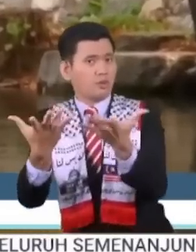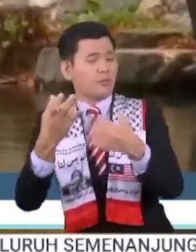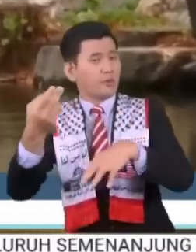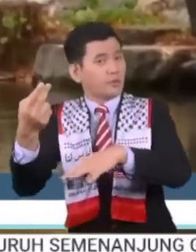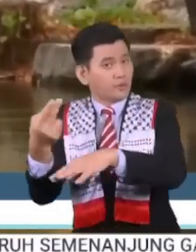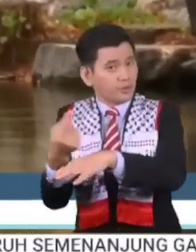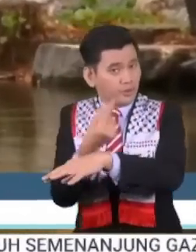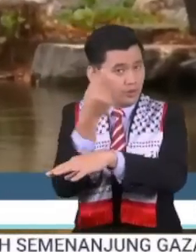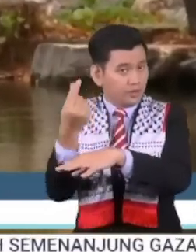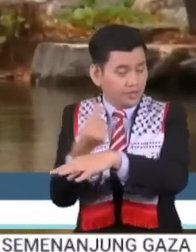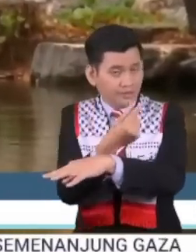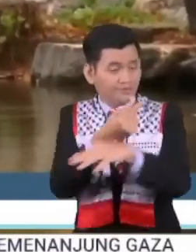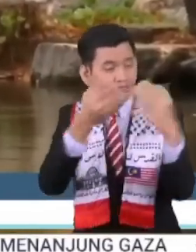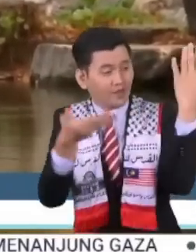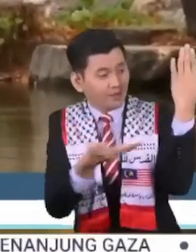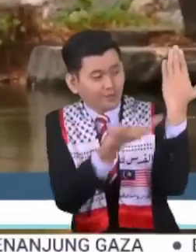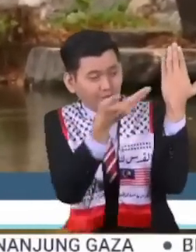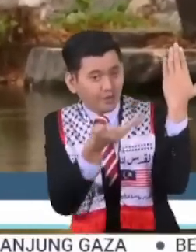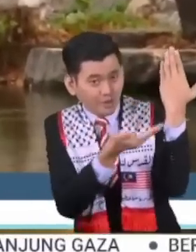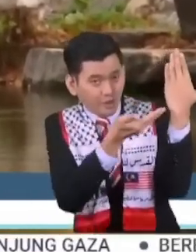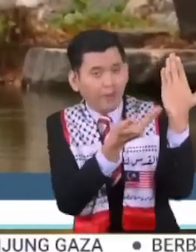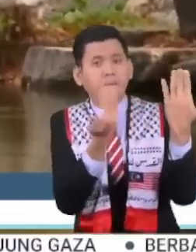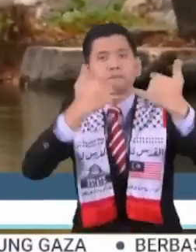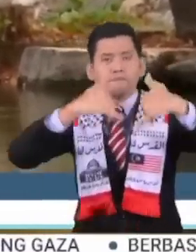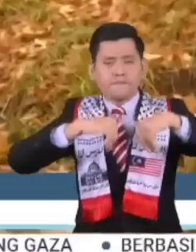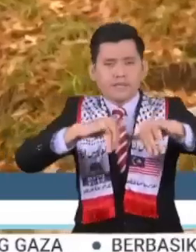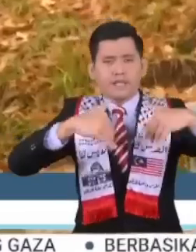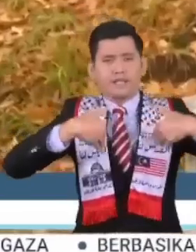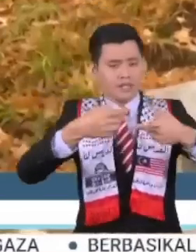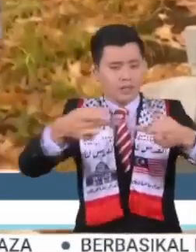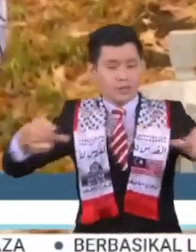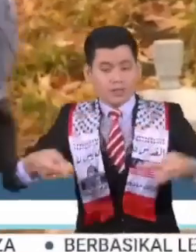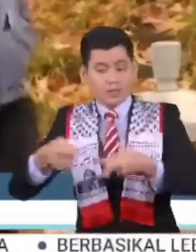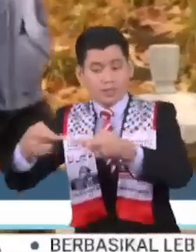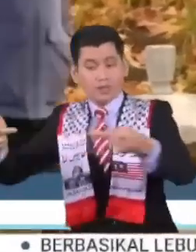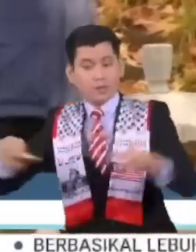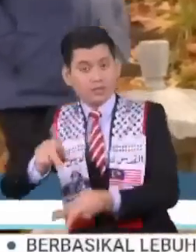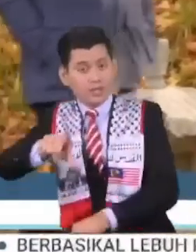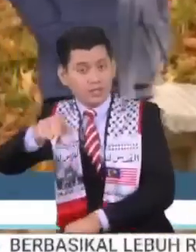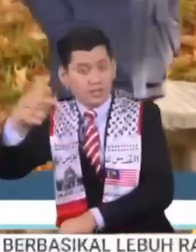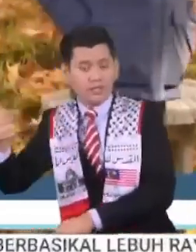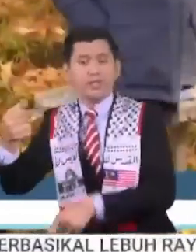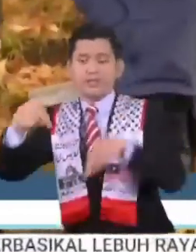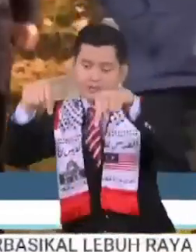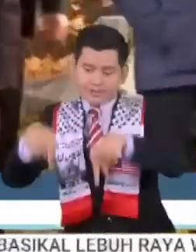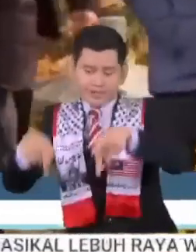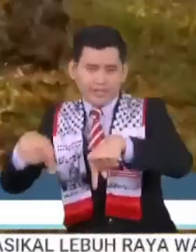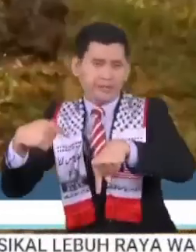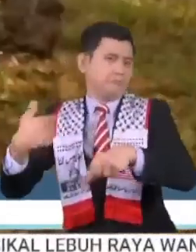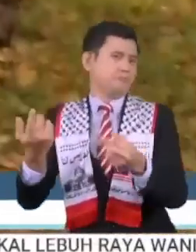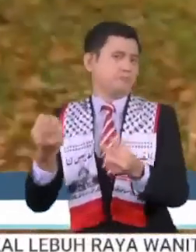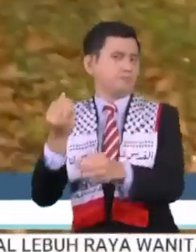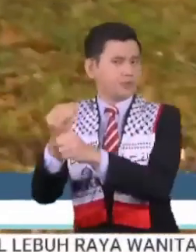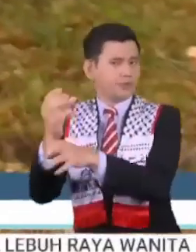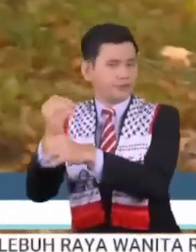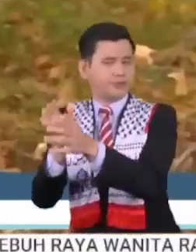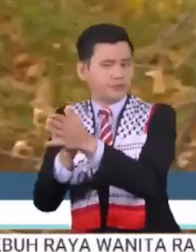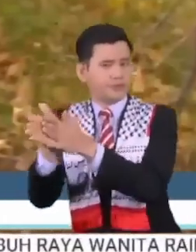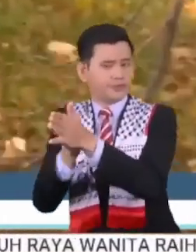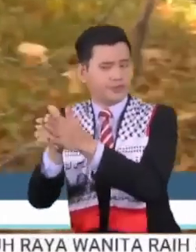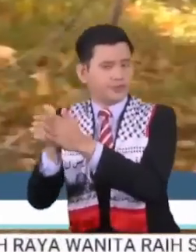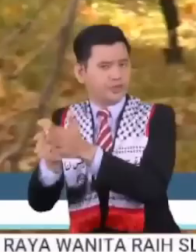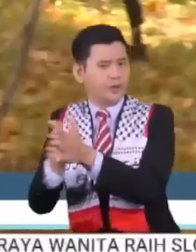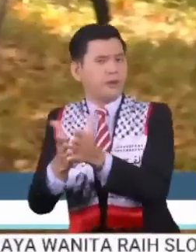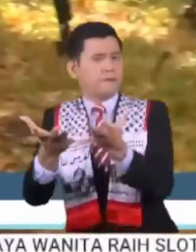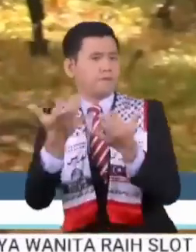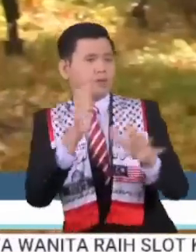menggunakan, beralih menggunakan kelapa sawit. Banyak lagi kawasan-kawasan lain. Di sinilah mereka juga berusaha untuk